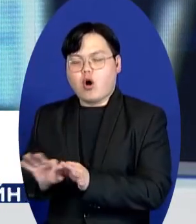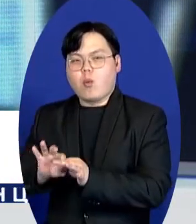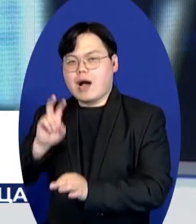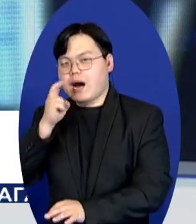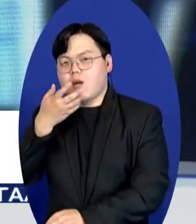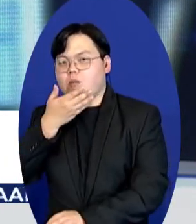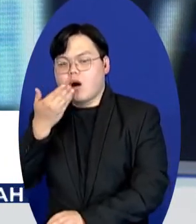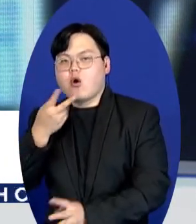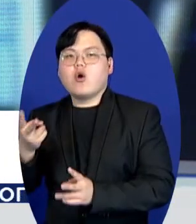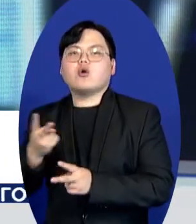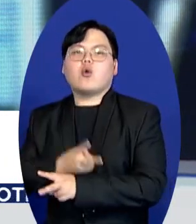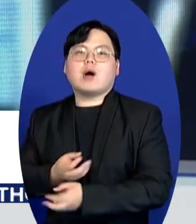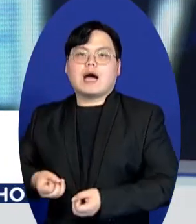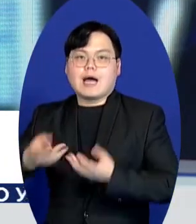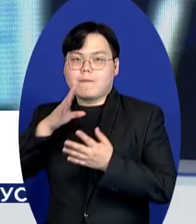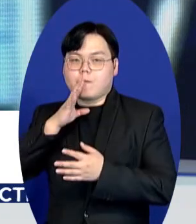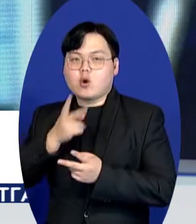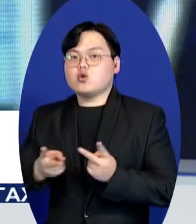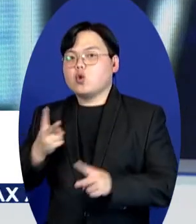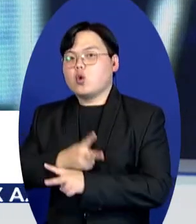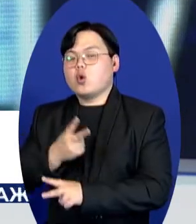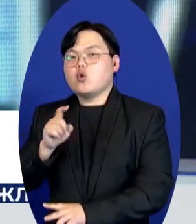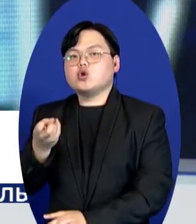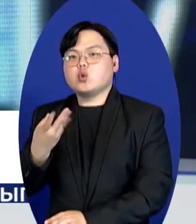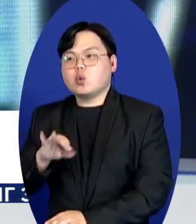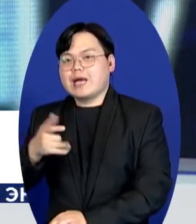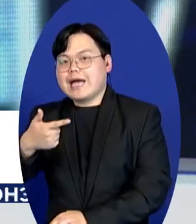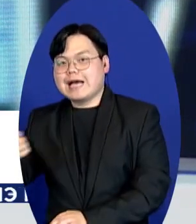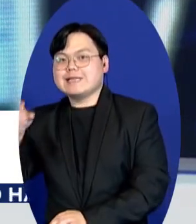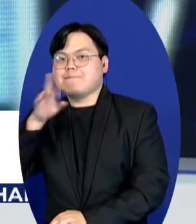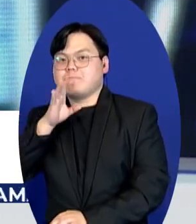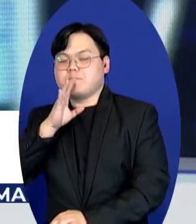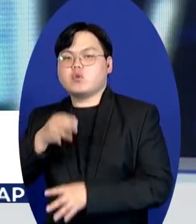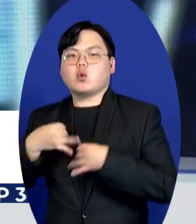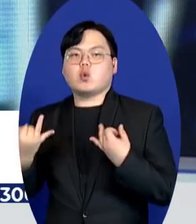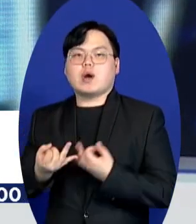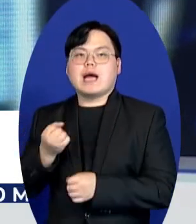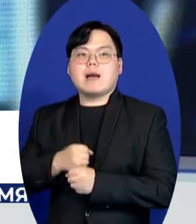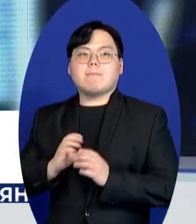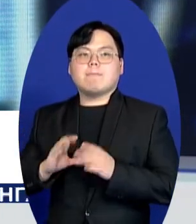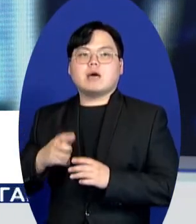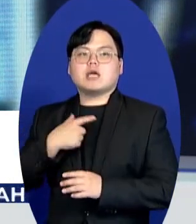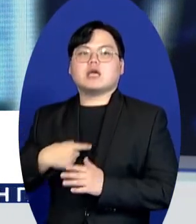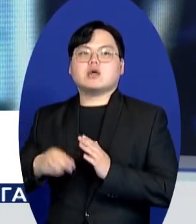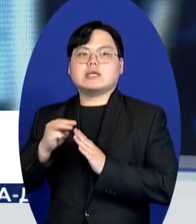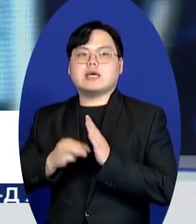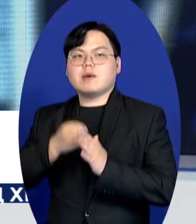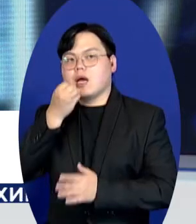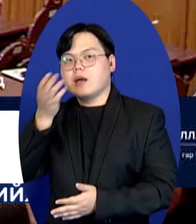хуулийн зохицуулалттай болох юм. Мөн үндсэн хуулийн хүчингү болсон заалтыг хасах шаардлага үүснэ гэж улсын хурлын ажлын хэсгийн гишүүд тайлбарлаж байна.